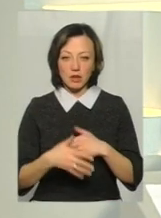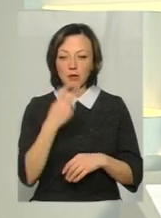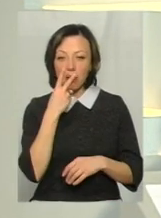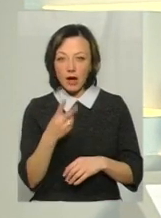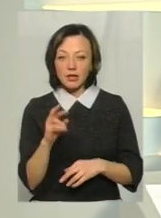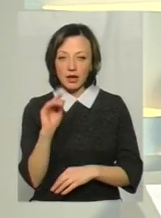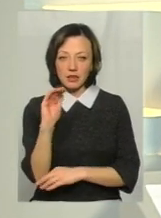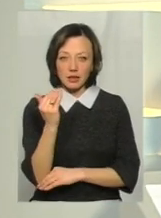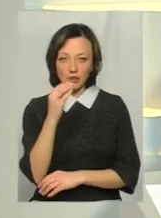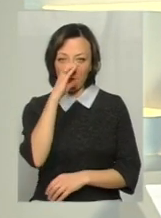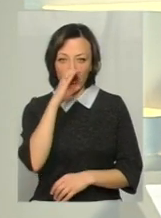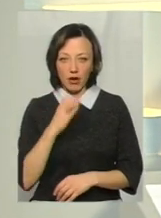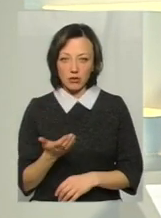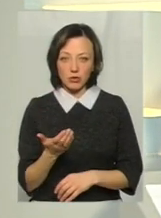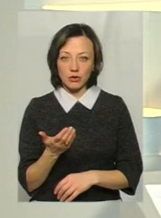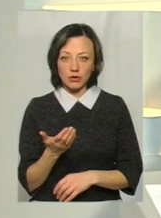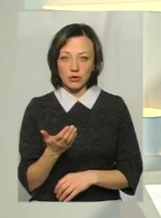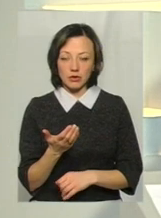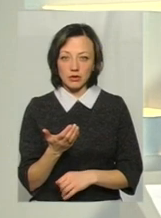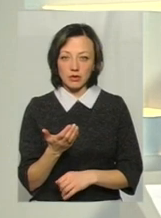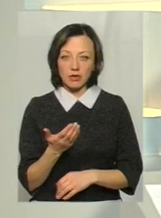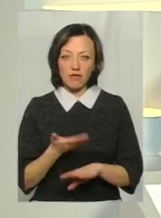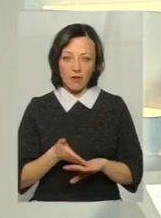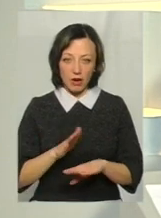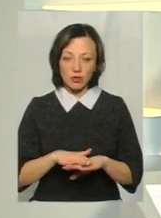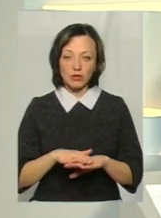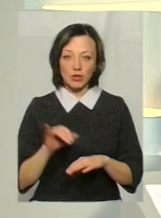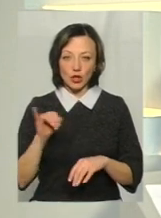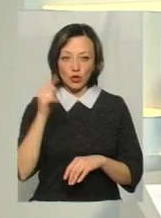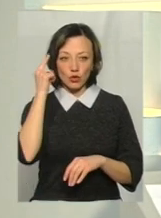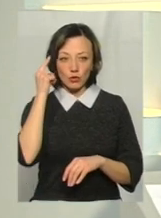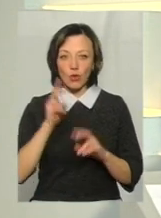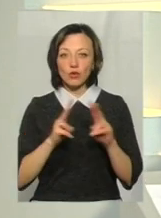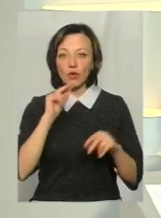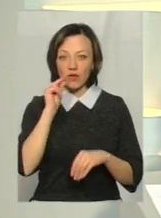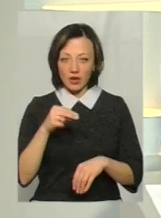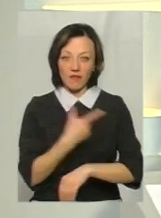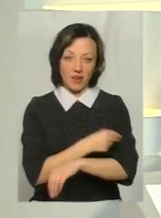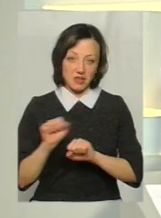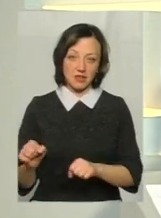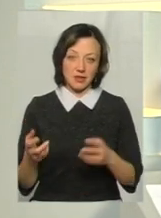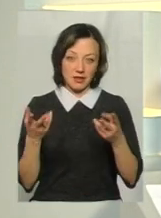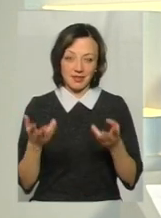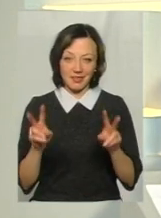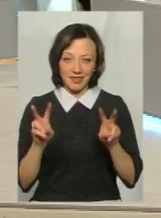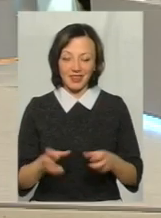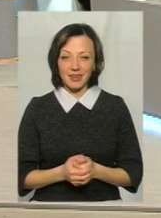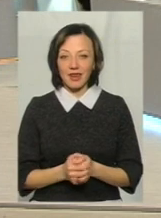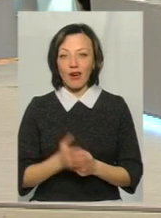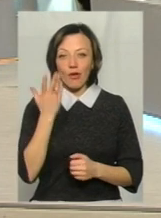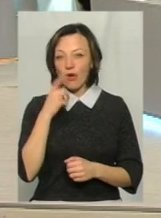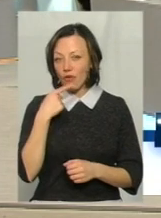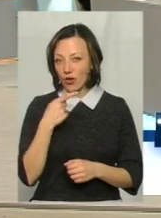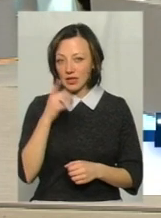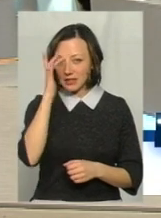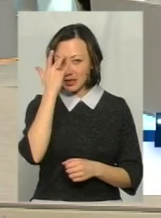як твоїй дитині погано, воно важко, і вже думаєш, ну, хто ви? Вакцина. Я розумію. А тим паче, коли говориш, що вакцина